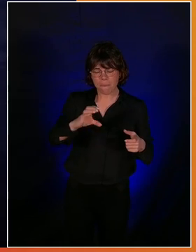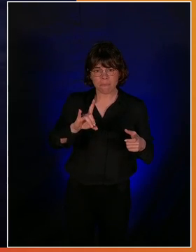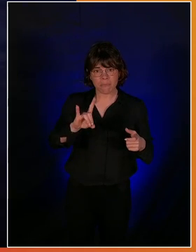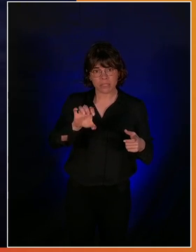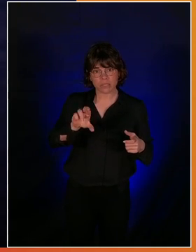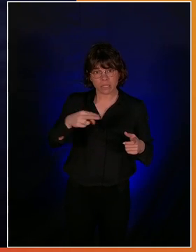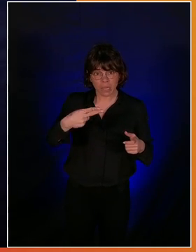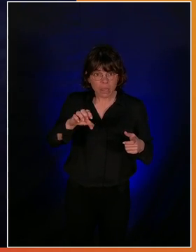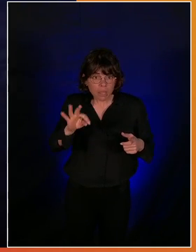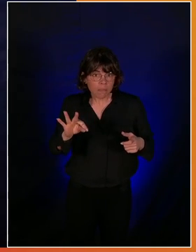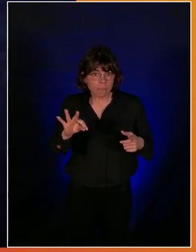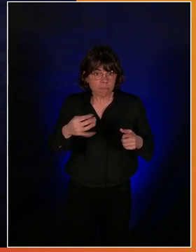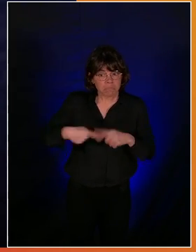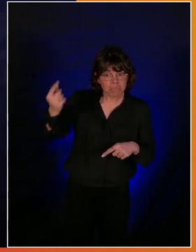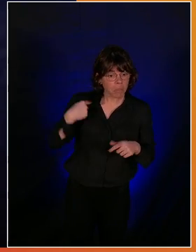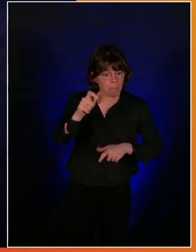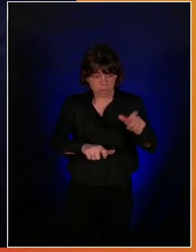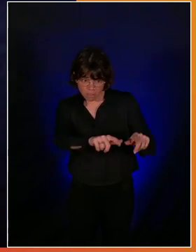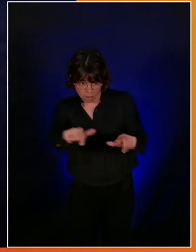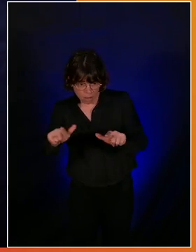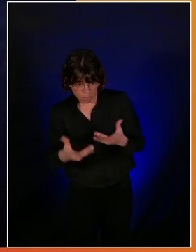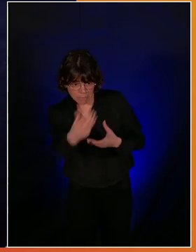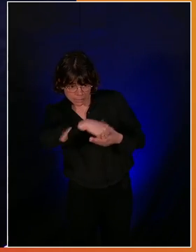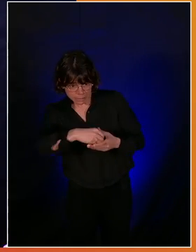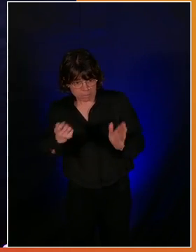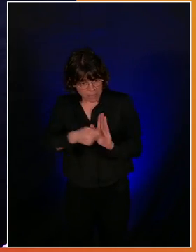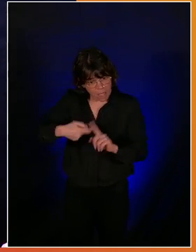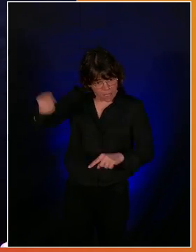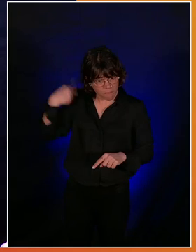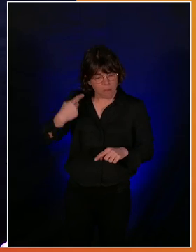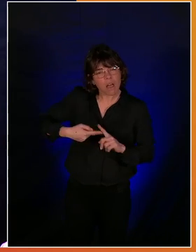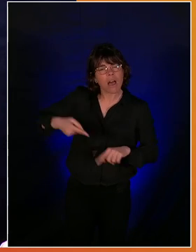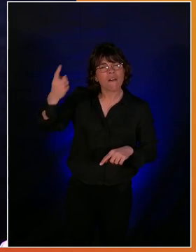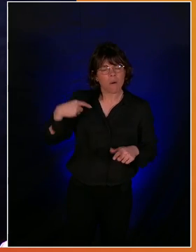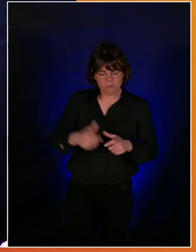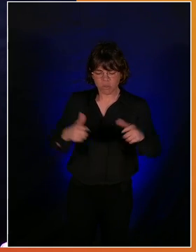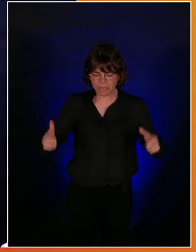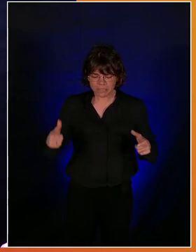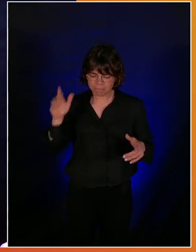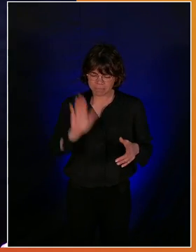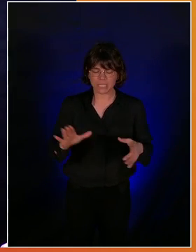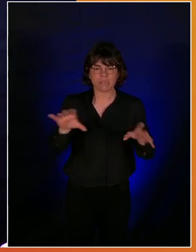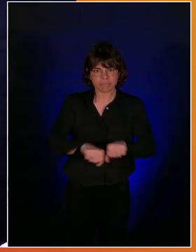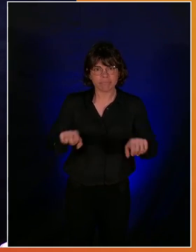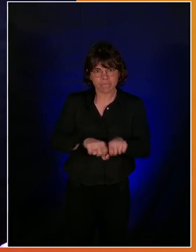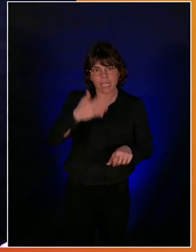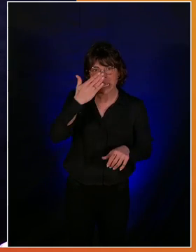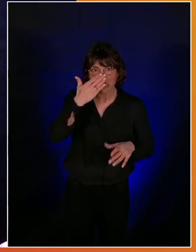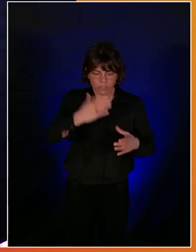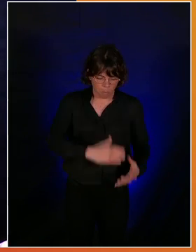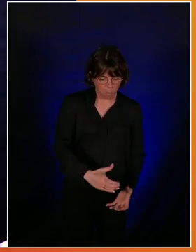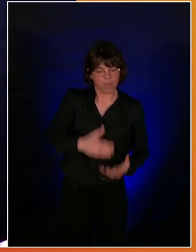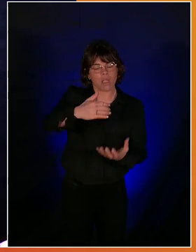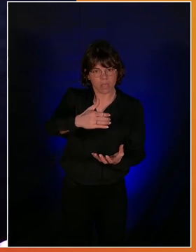salle qui qui qui on on fait partie on était une entreprise de spécialisé la fabrication de bouteilles de gaz à oxygène